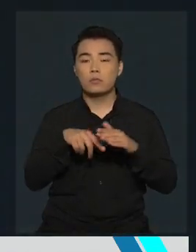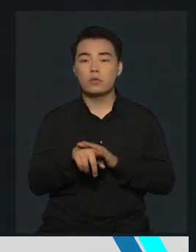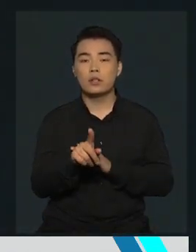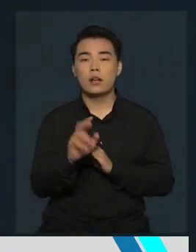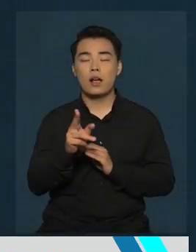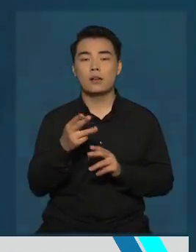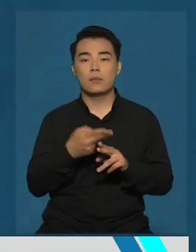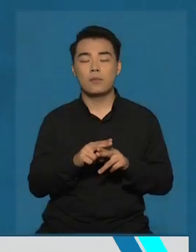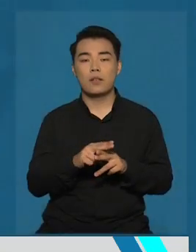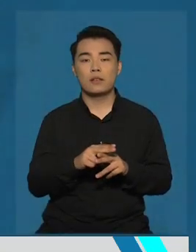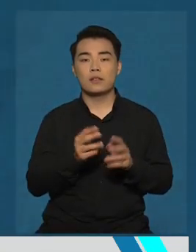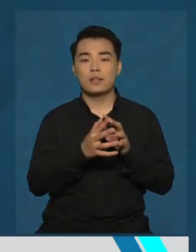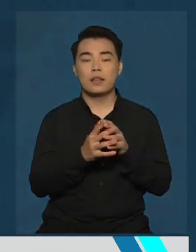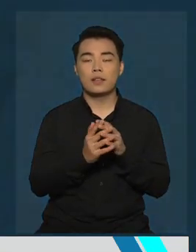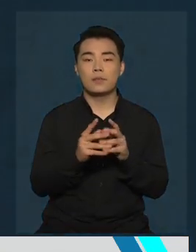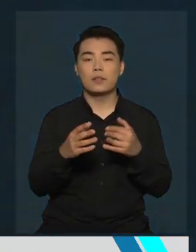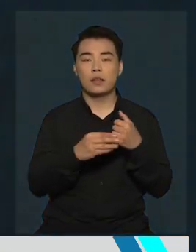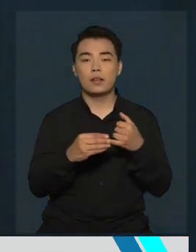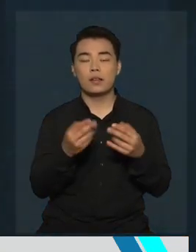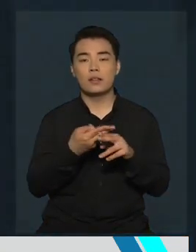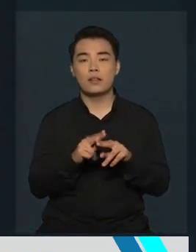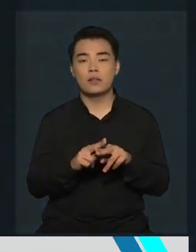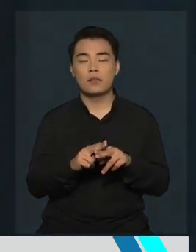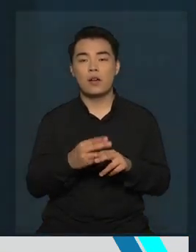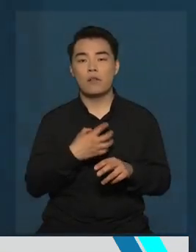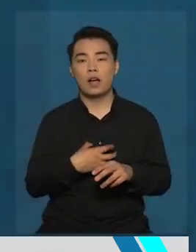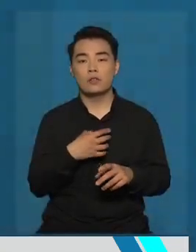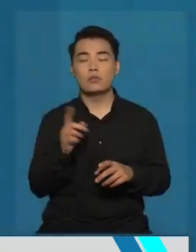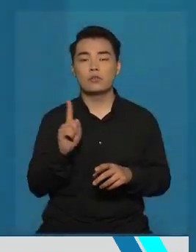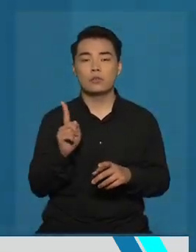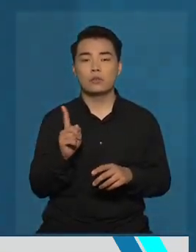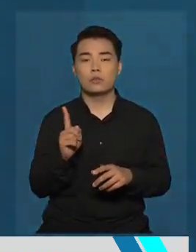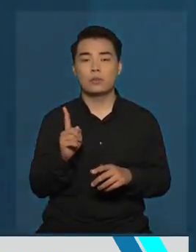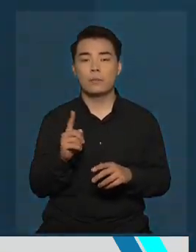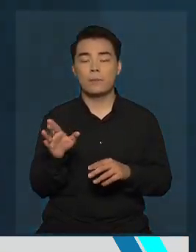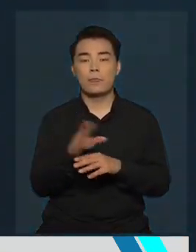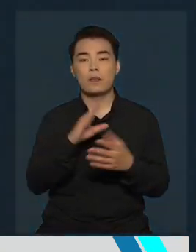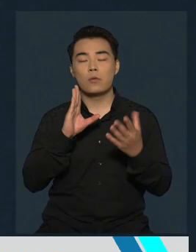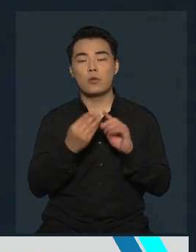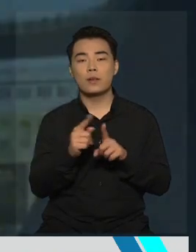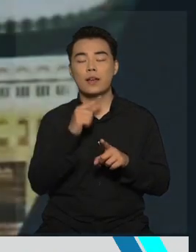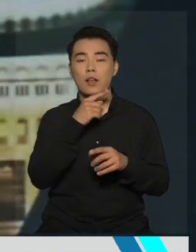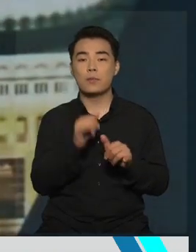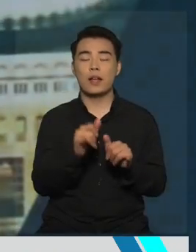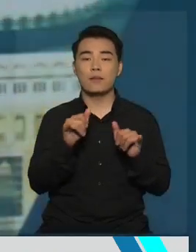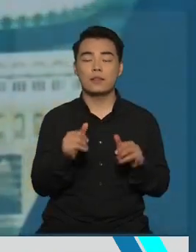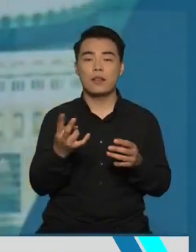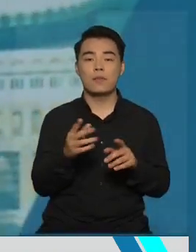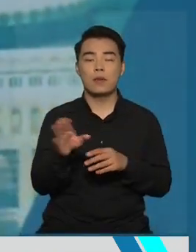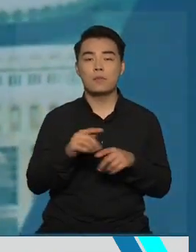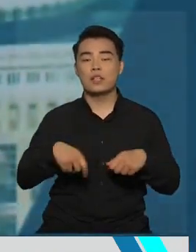ну, концепция сельских, развития сельских территорий, это прежде всего, значит, институциональное их развитие, то есть это передача